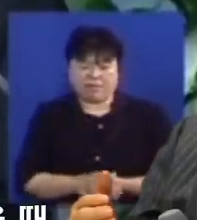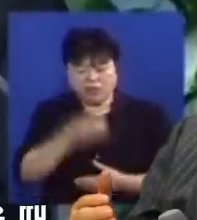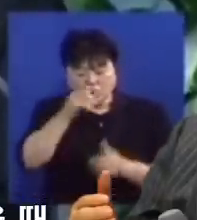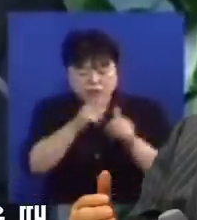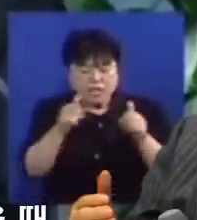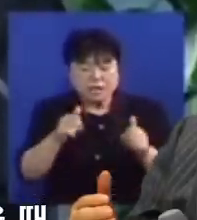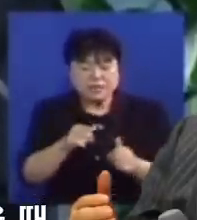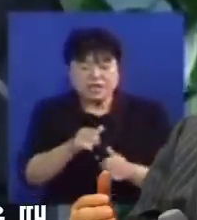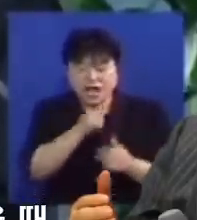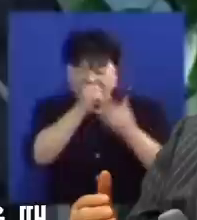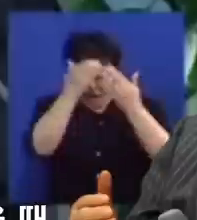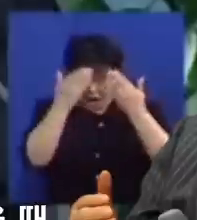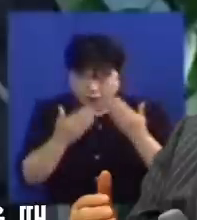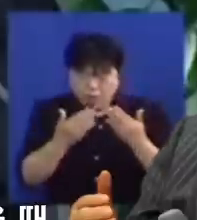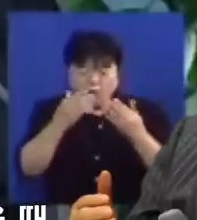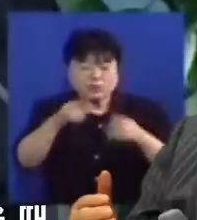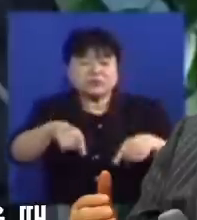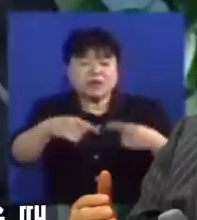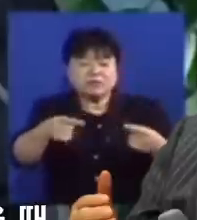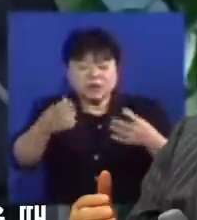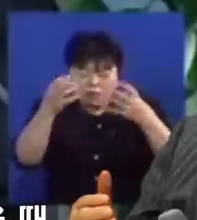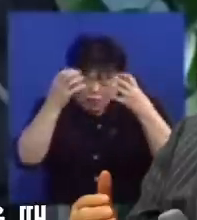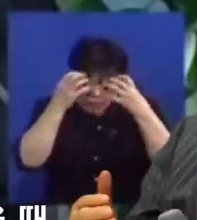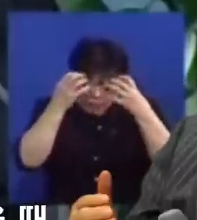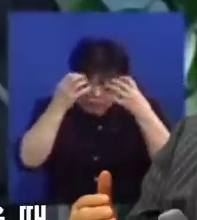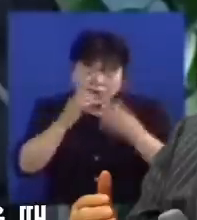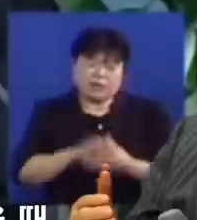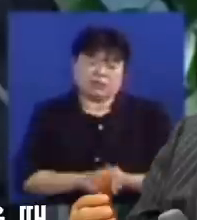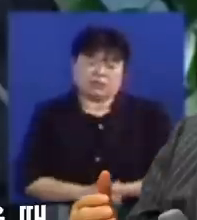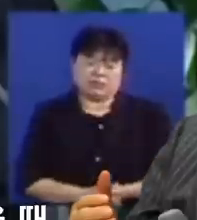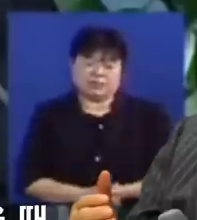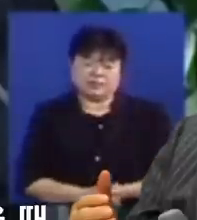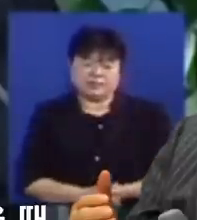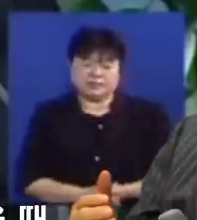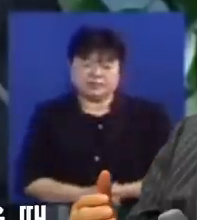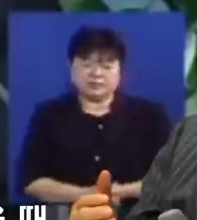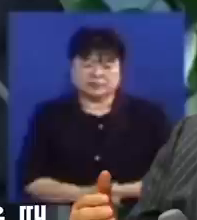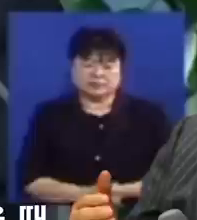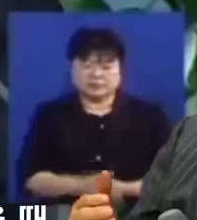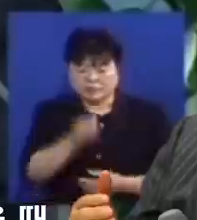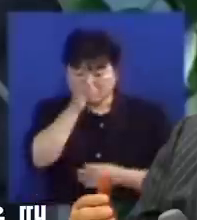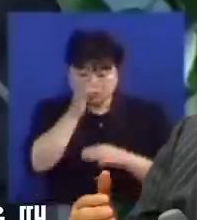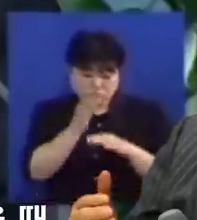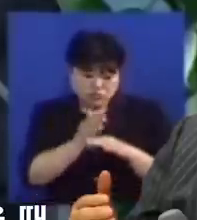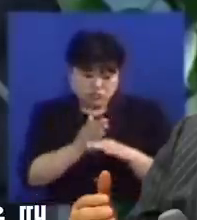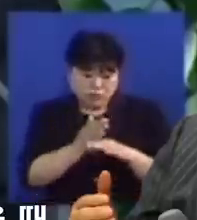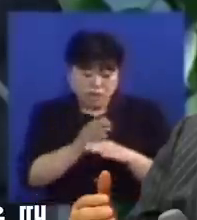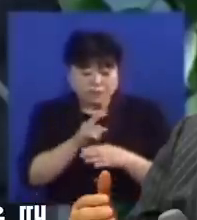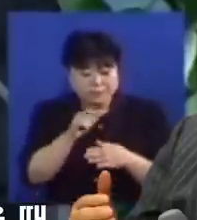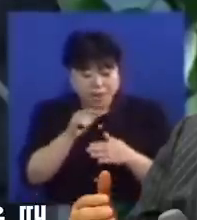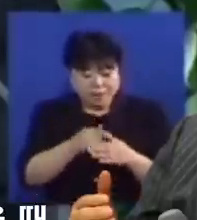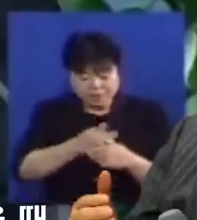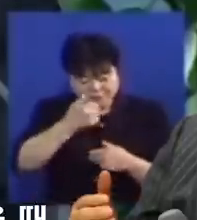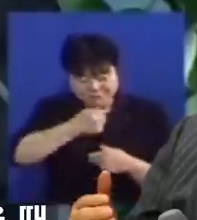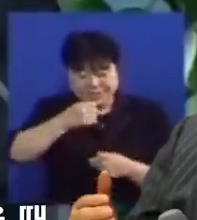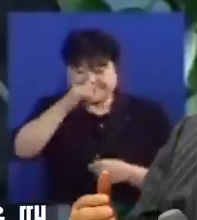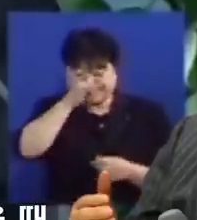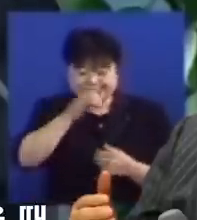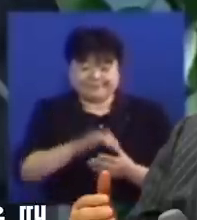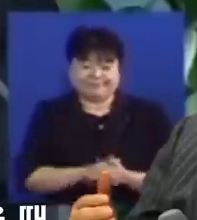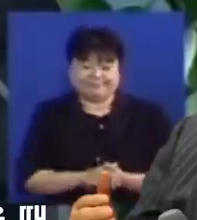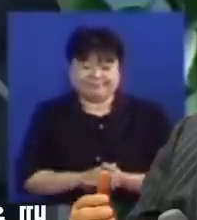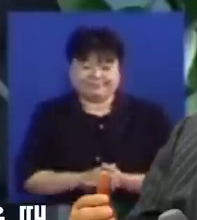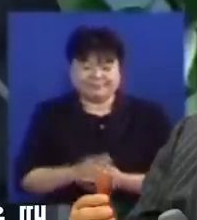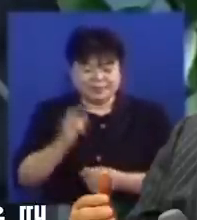요셉이 그 감옥에 들어가서 고생을 하고 있는데 그러나 그 마음속에 꿈을 품고 있습니다.